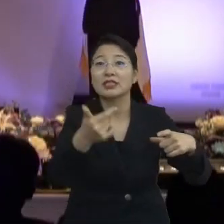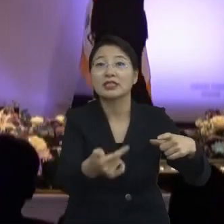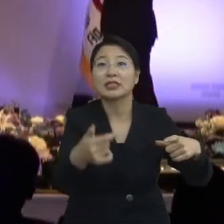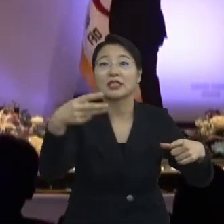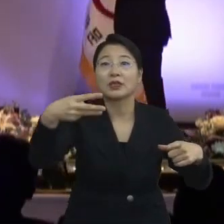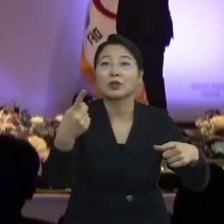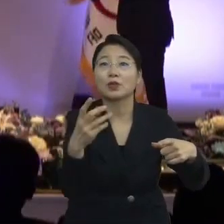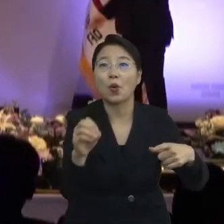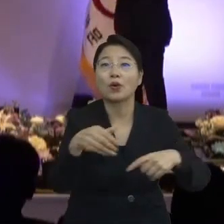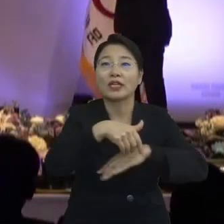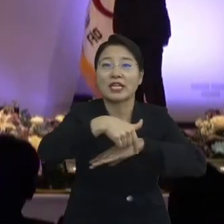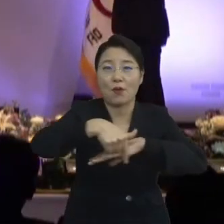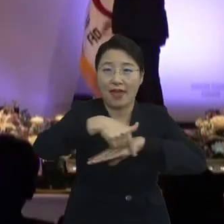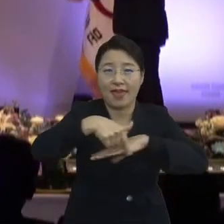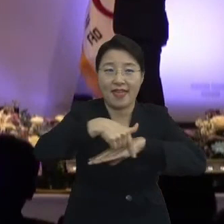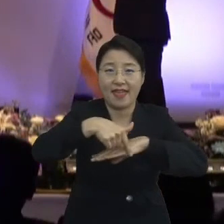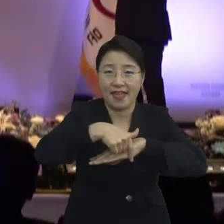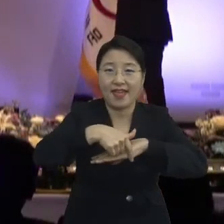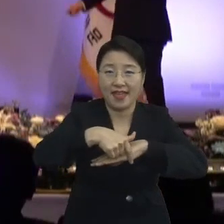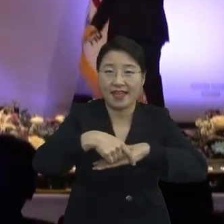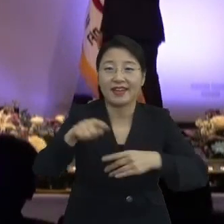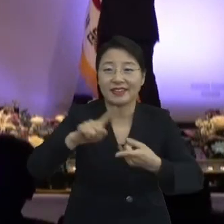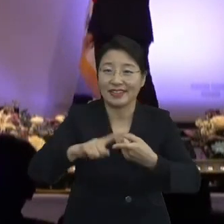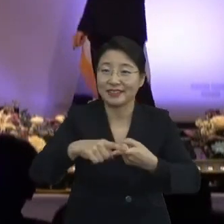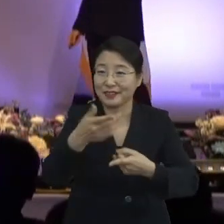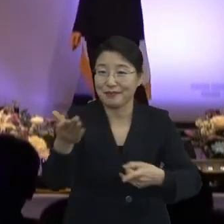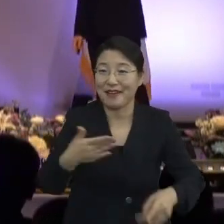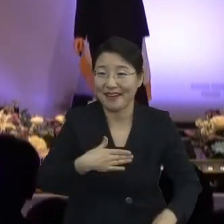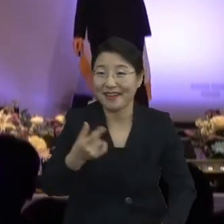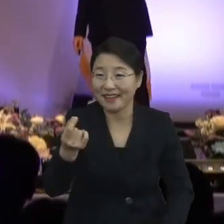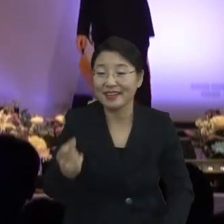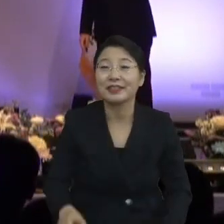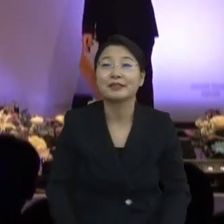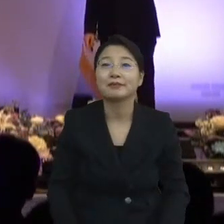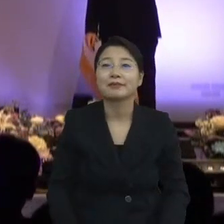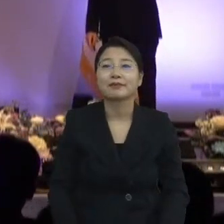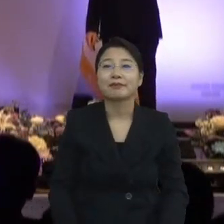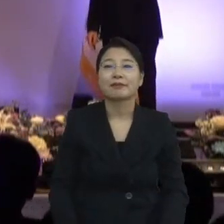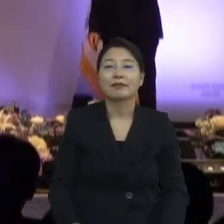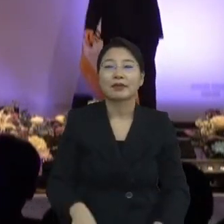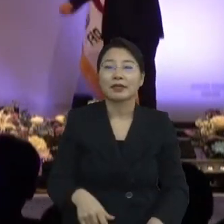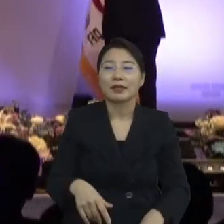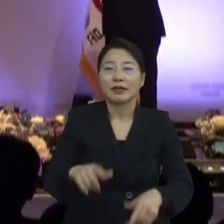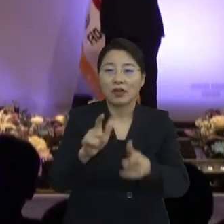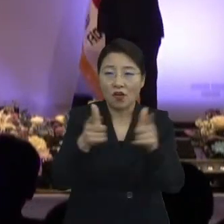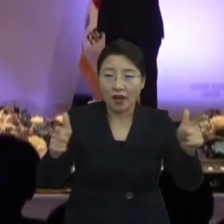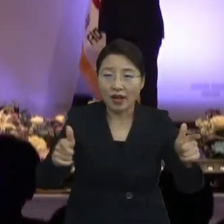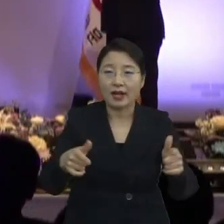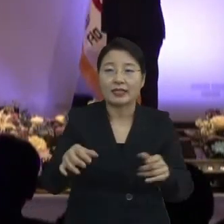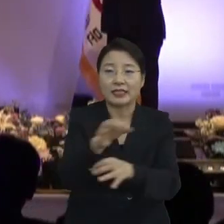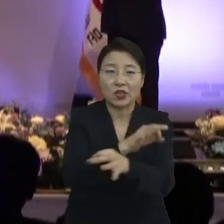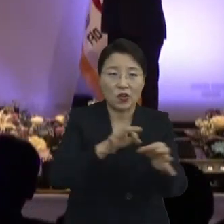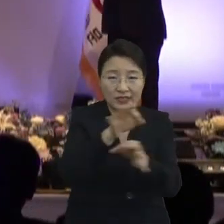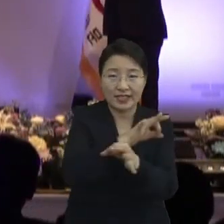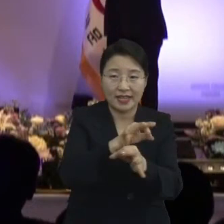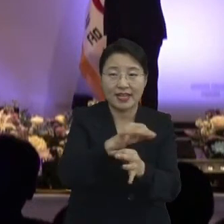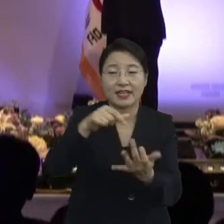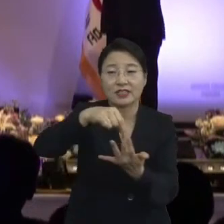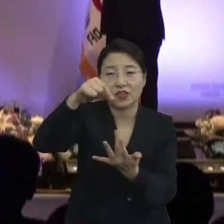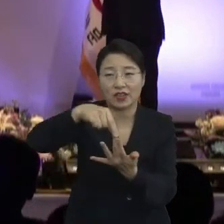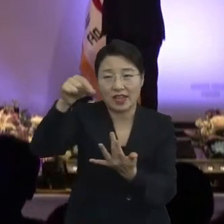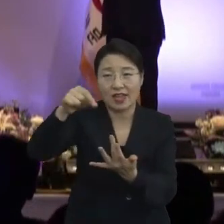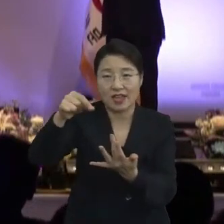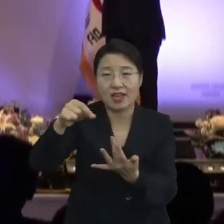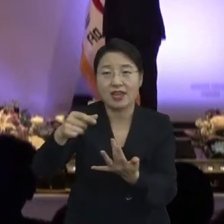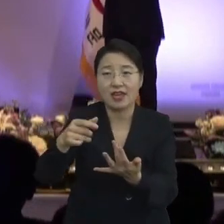보고 계십니다. 중요한 것은 이렇게 다양한 정치적 경제적 선택을 할 수 있는